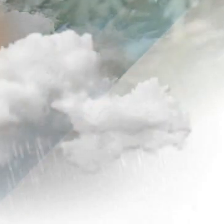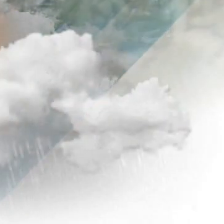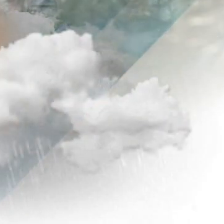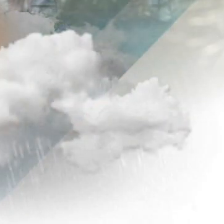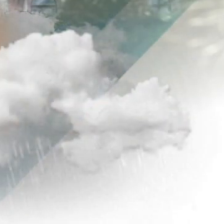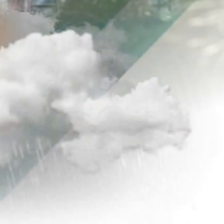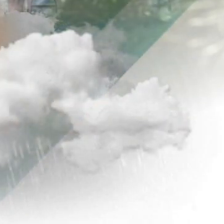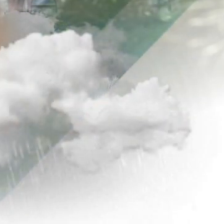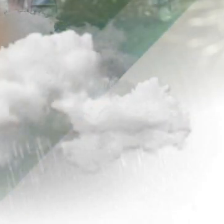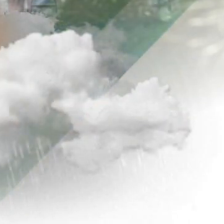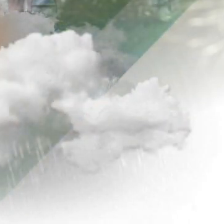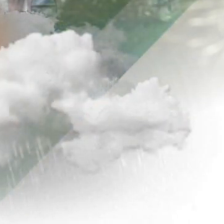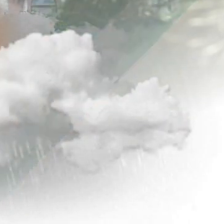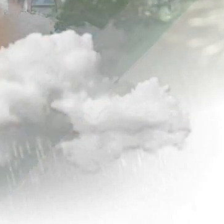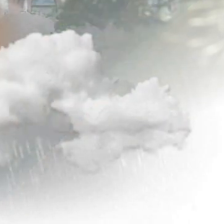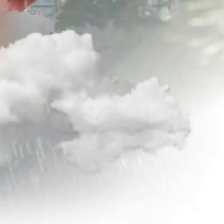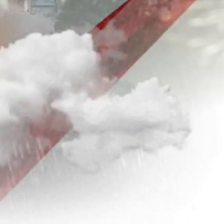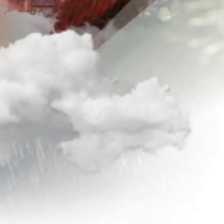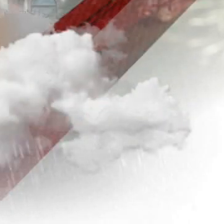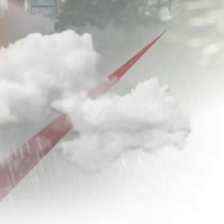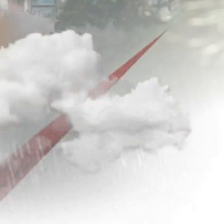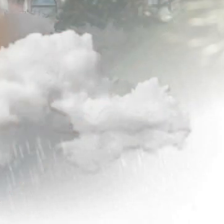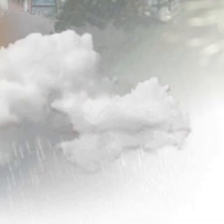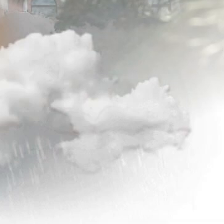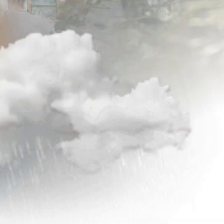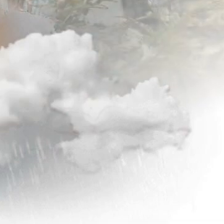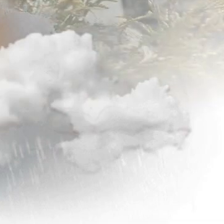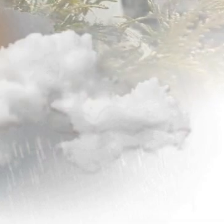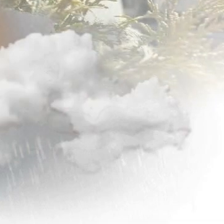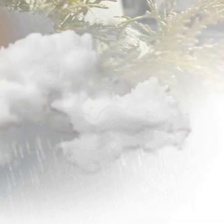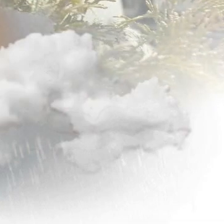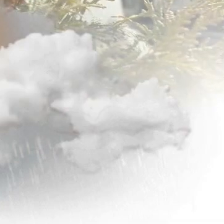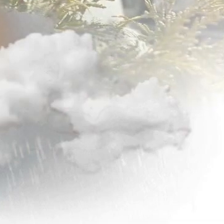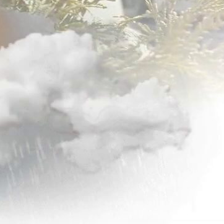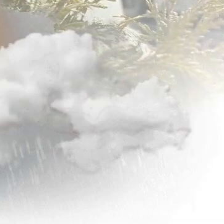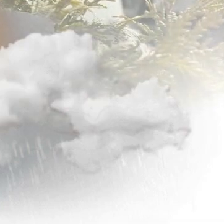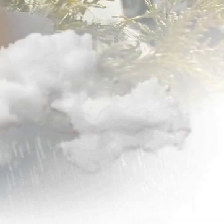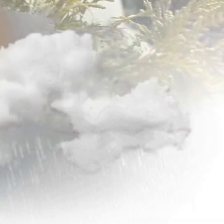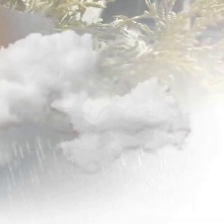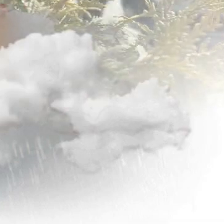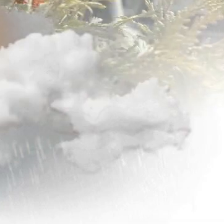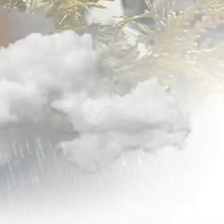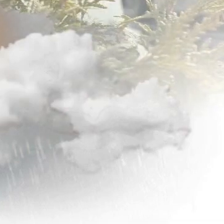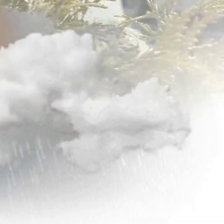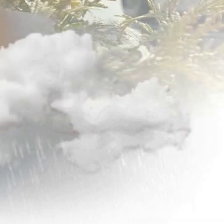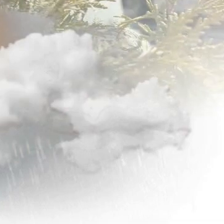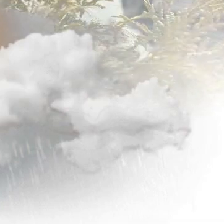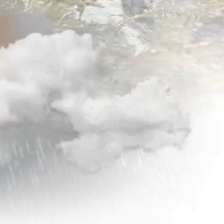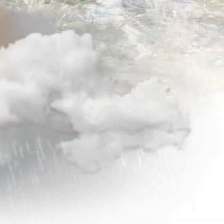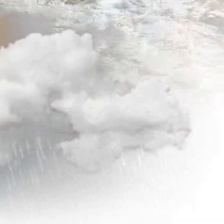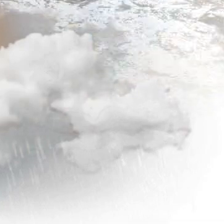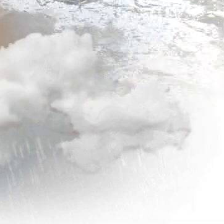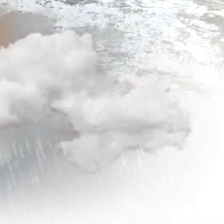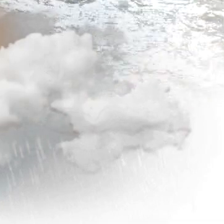У районных центрах 27 червня надворье буде наступным. У Великой Бераставицы, Свислочи